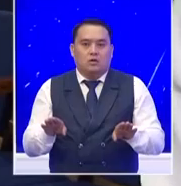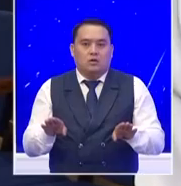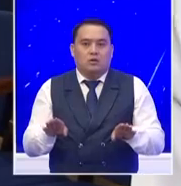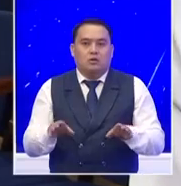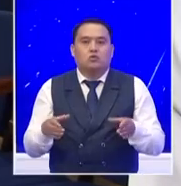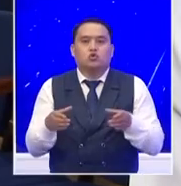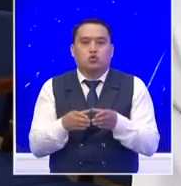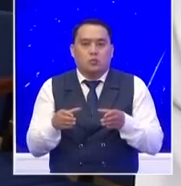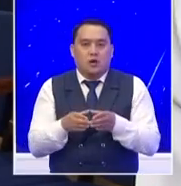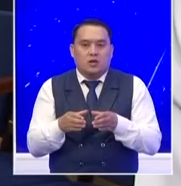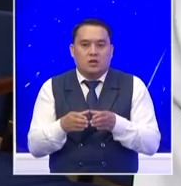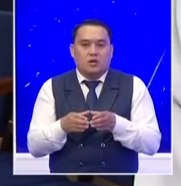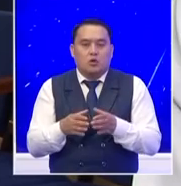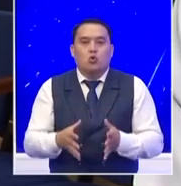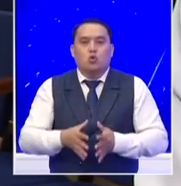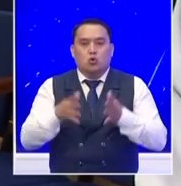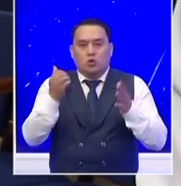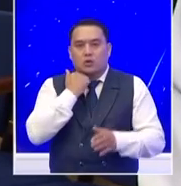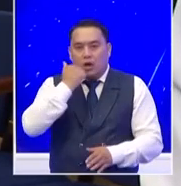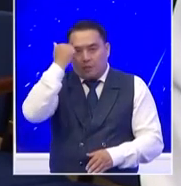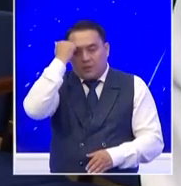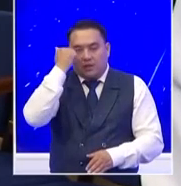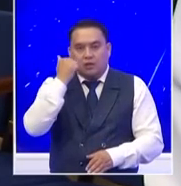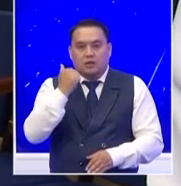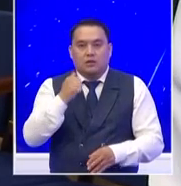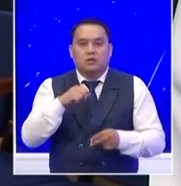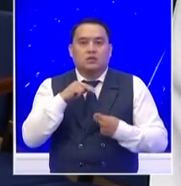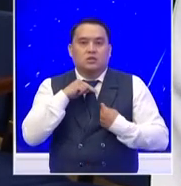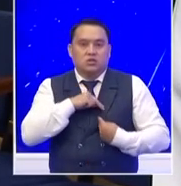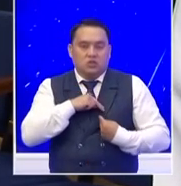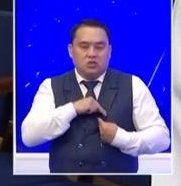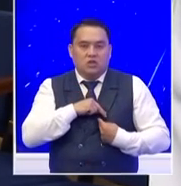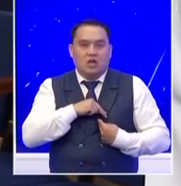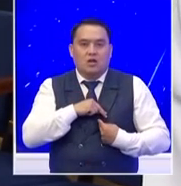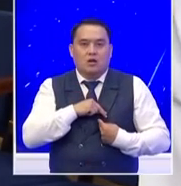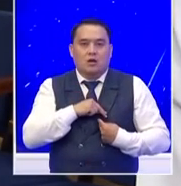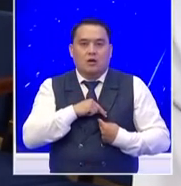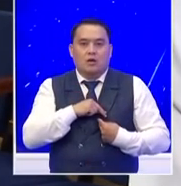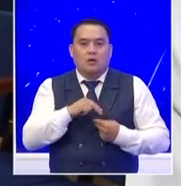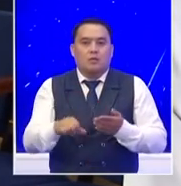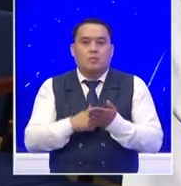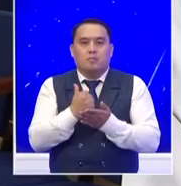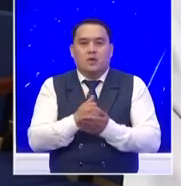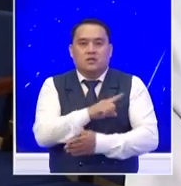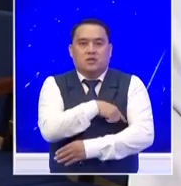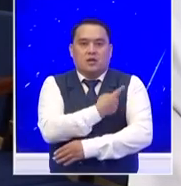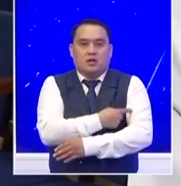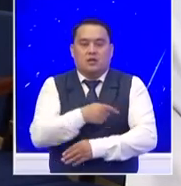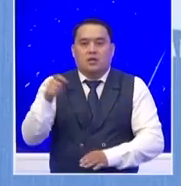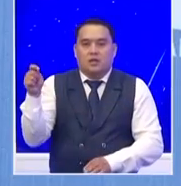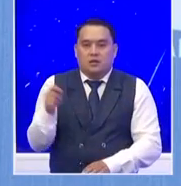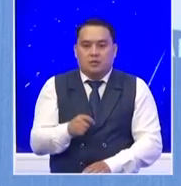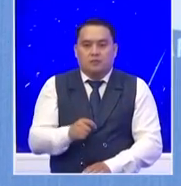ұжымыма өте үлкен рахмет. Осындай жеткістіктерге осы бас дәрігердің арқасындағы келіп